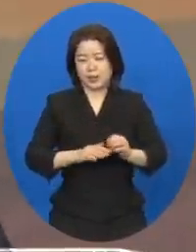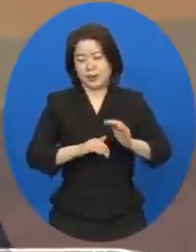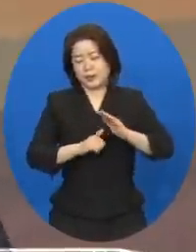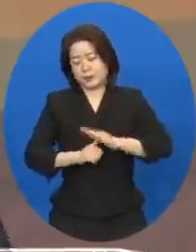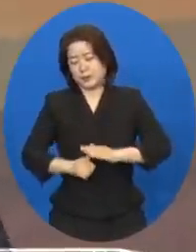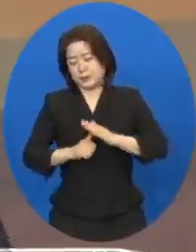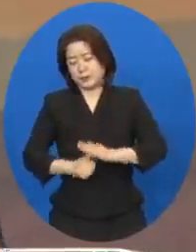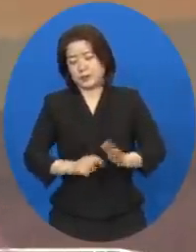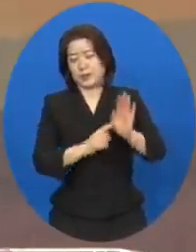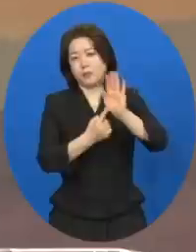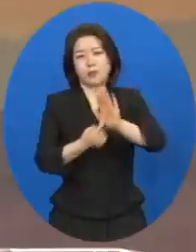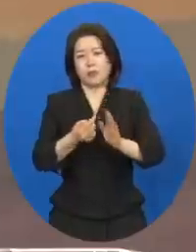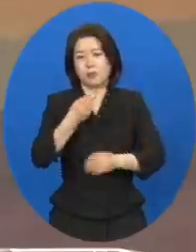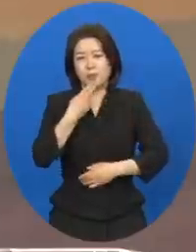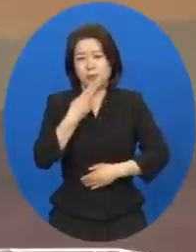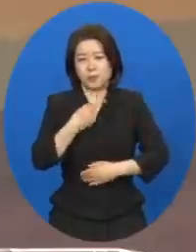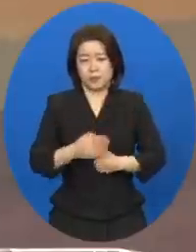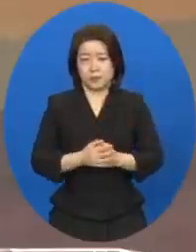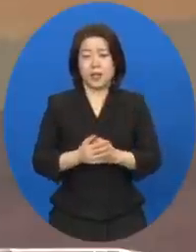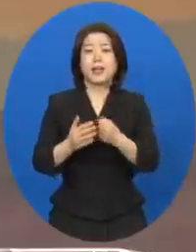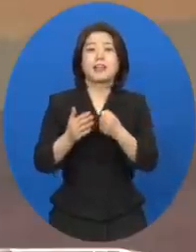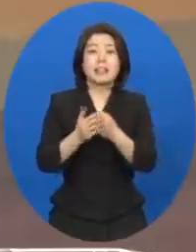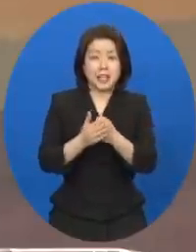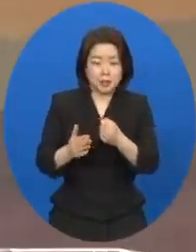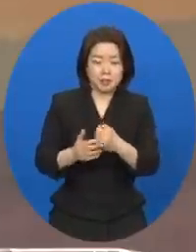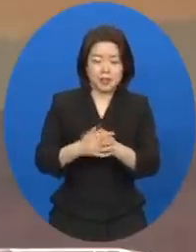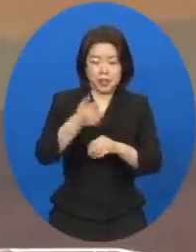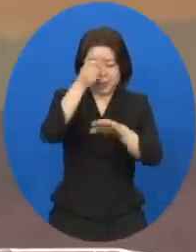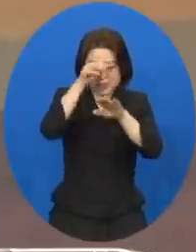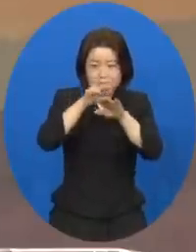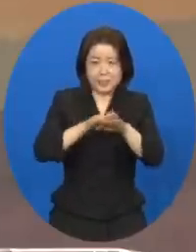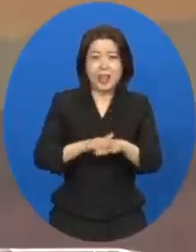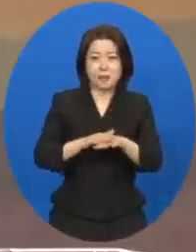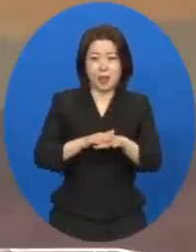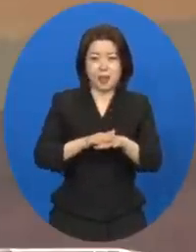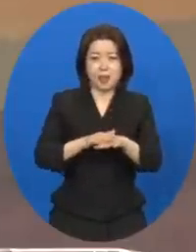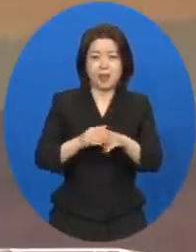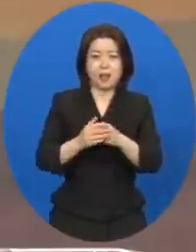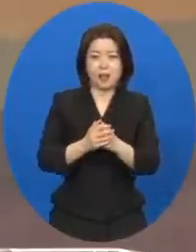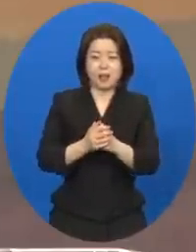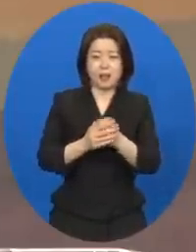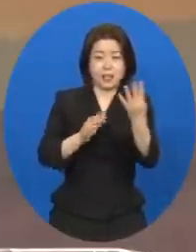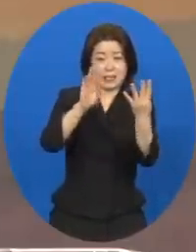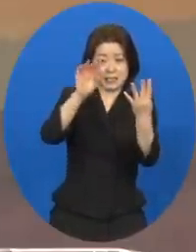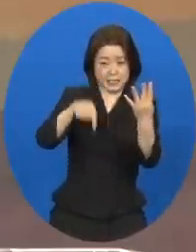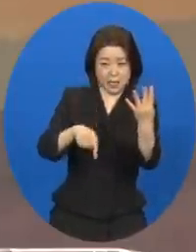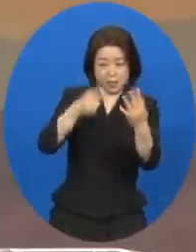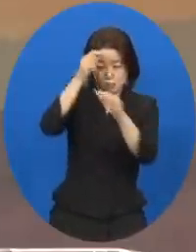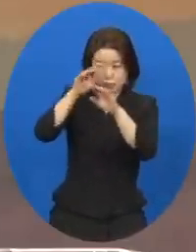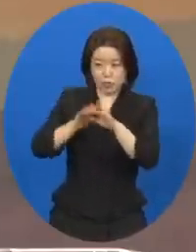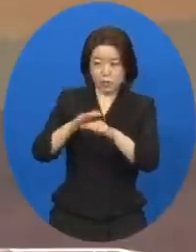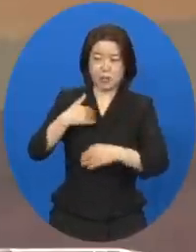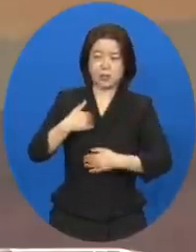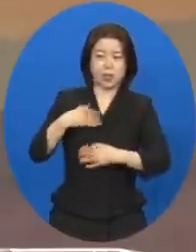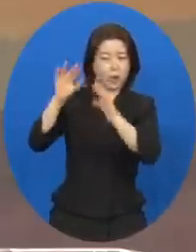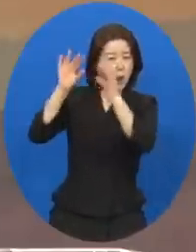살았습니다. 그래서 저는 예배도 4부 예배 같은 분위기가 안